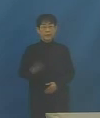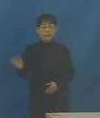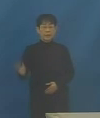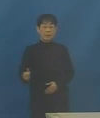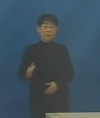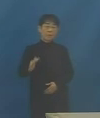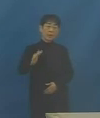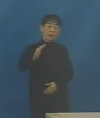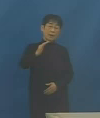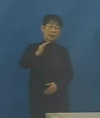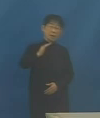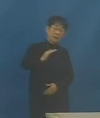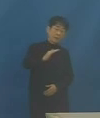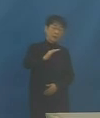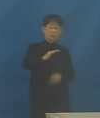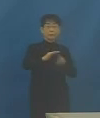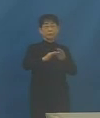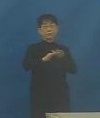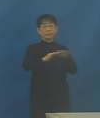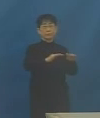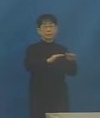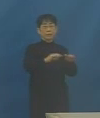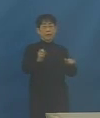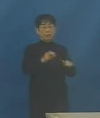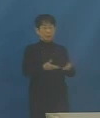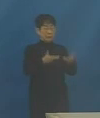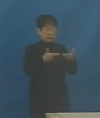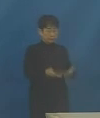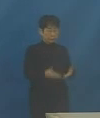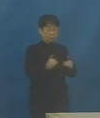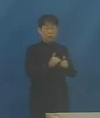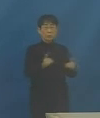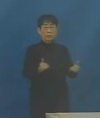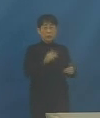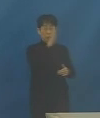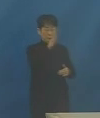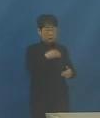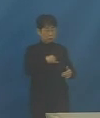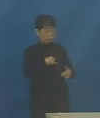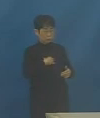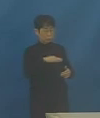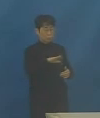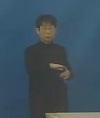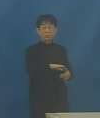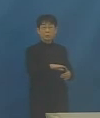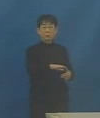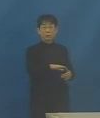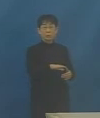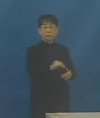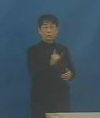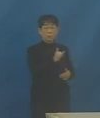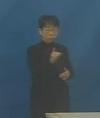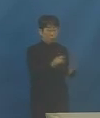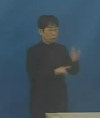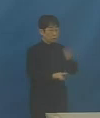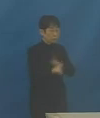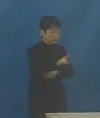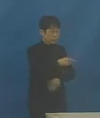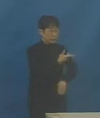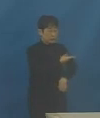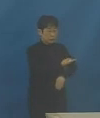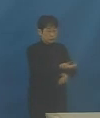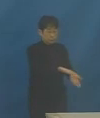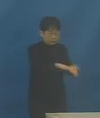するそれから特にあの重症者のリスクの高い方々を優先接種させてますので